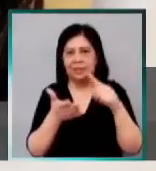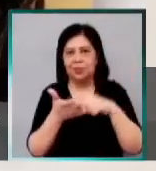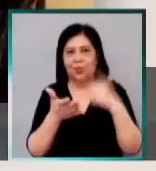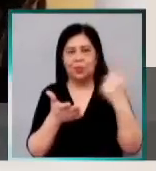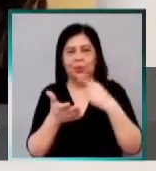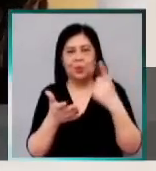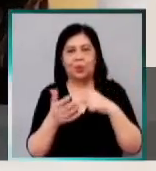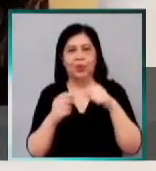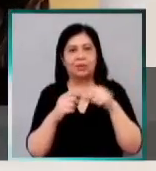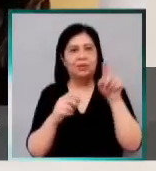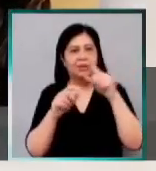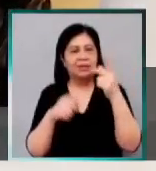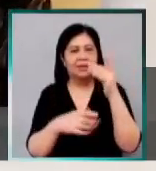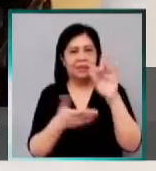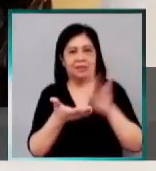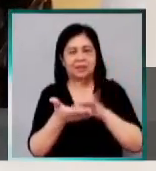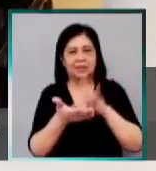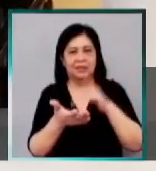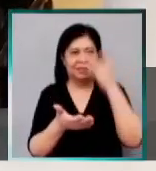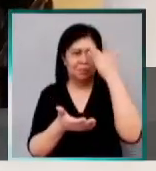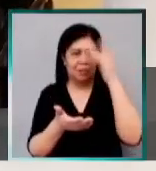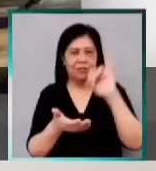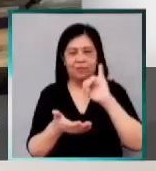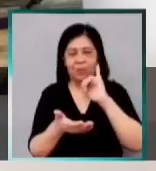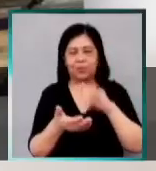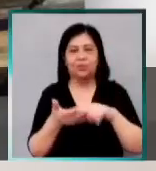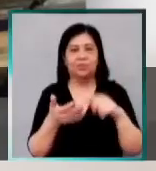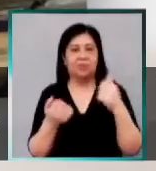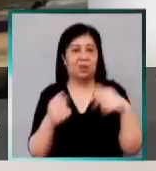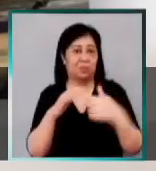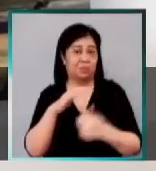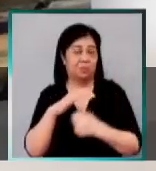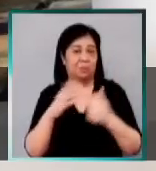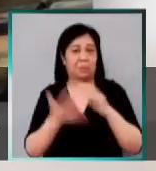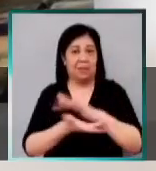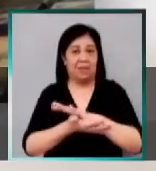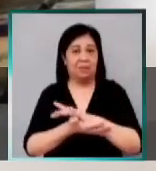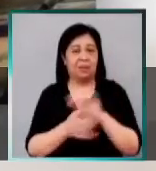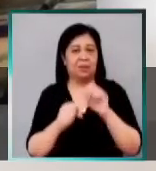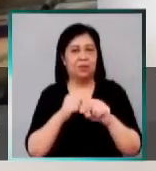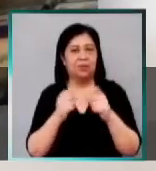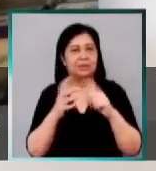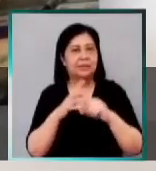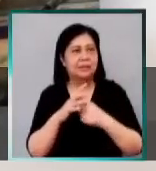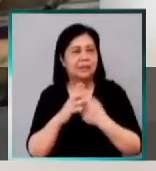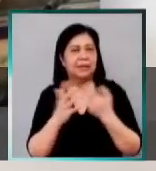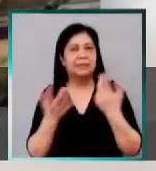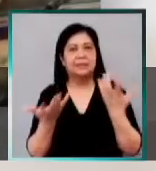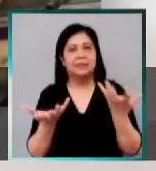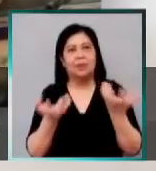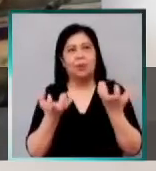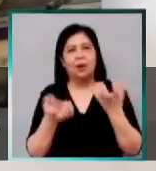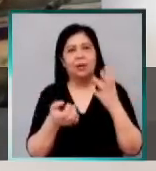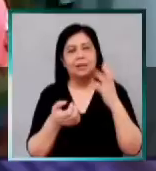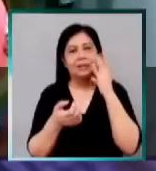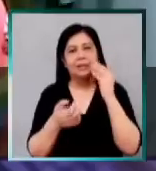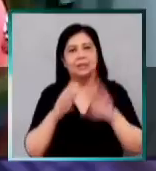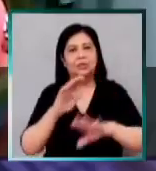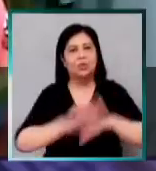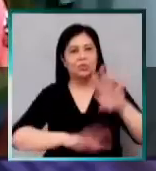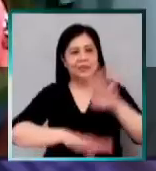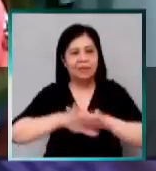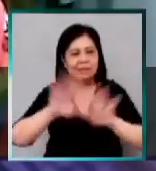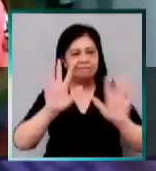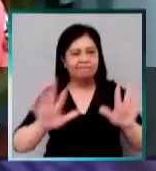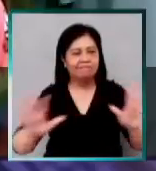ng smartphone. Lalo na pandemic pa ngayon, so people are starting to lose that human touch, yung tactility na yan. I think